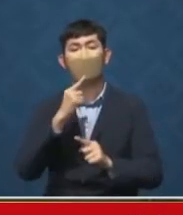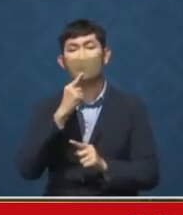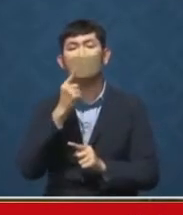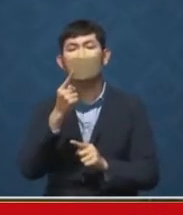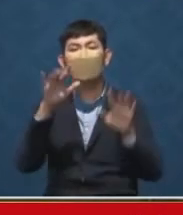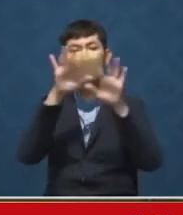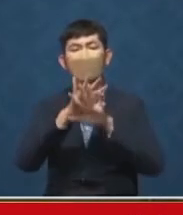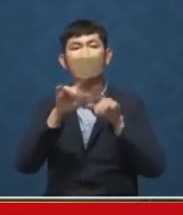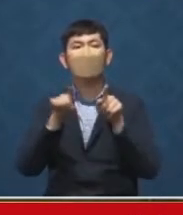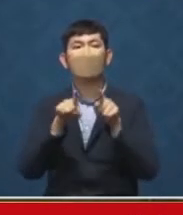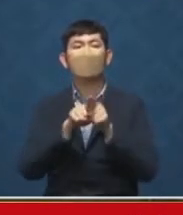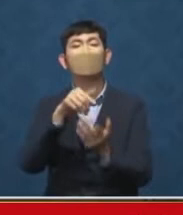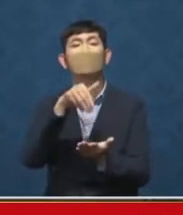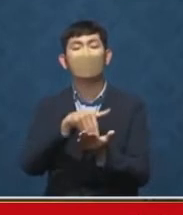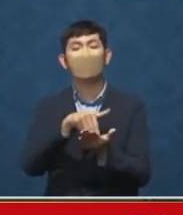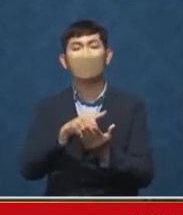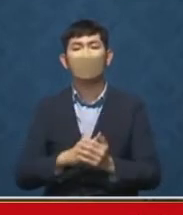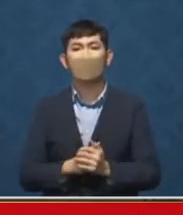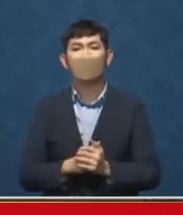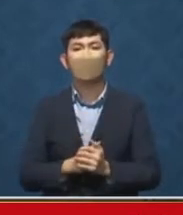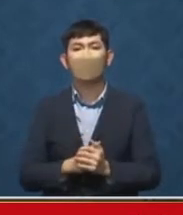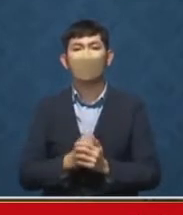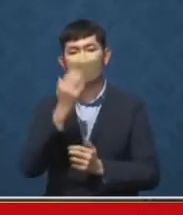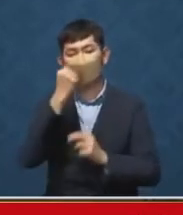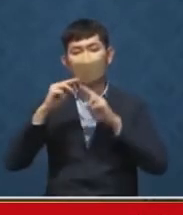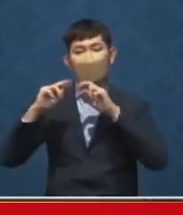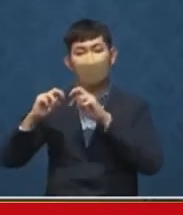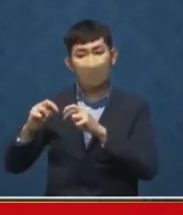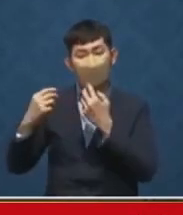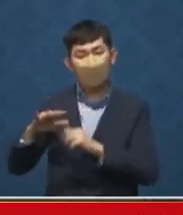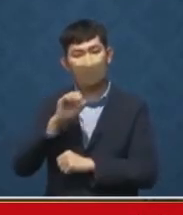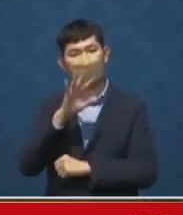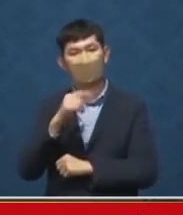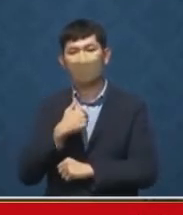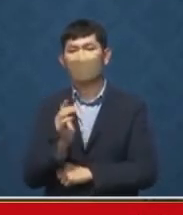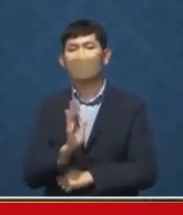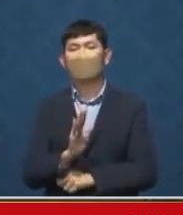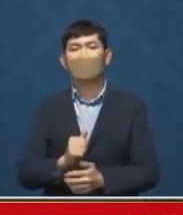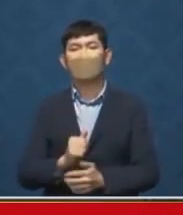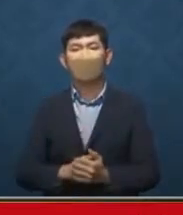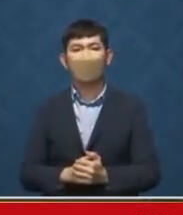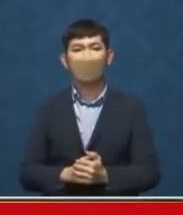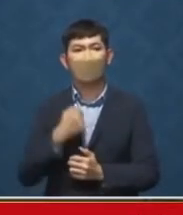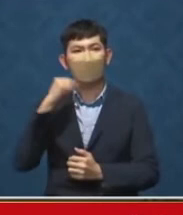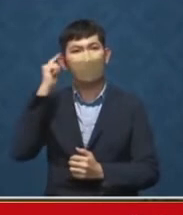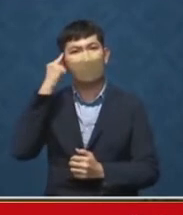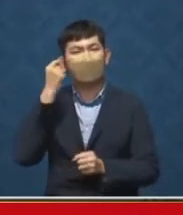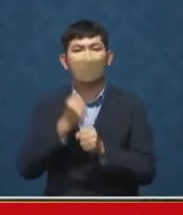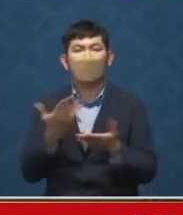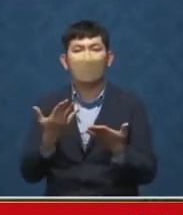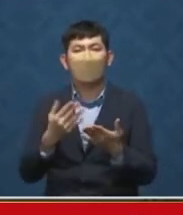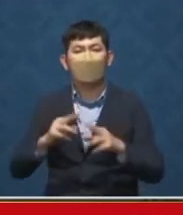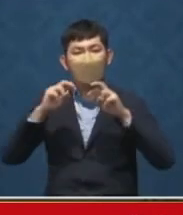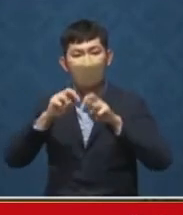ความจริงก็ไม่เอาแต่ต้นนะครับแต่พูดเหมือนให้มันเป็นหลักการพอนำไปศึกษาเสร็จกลับม